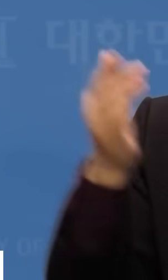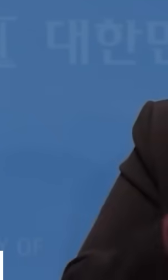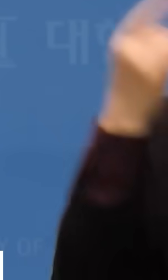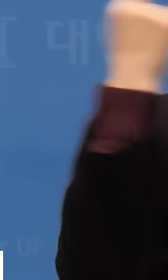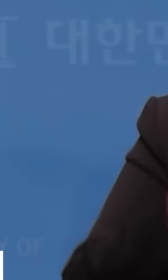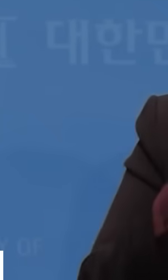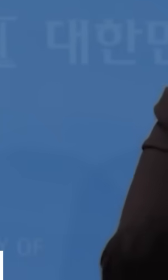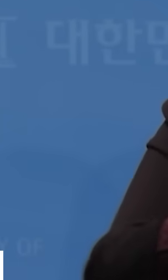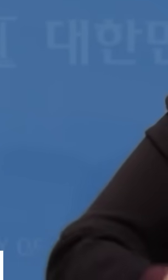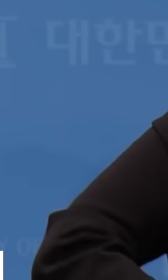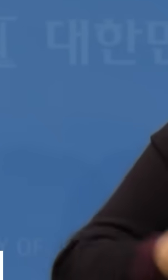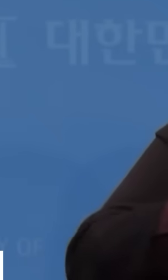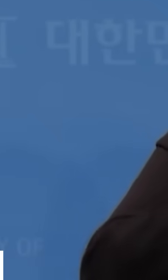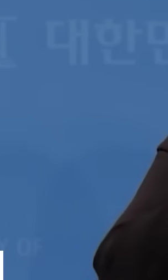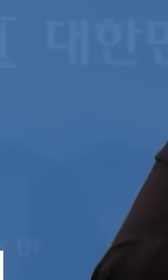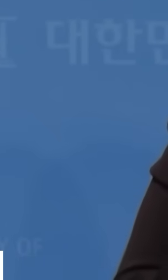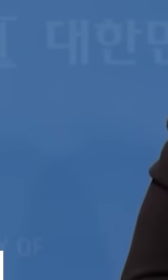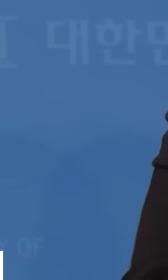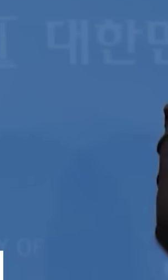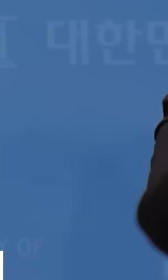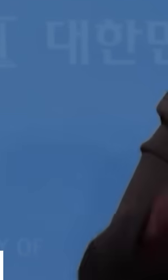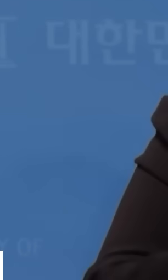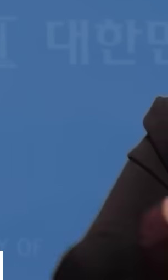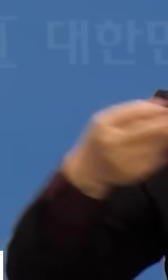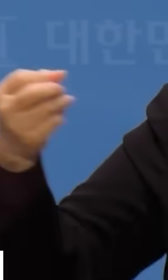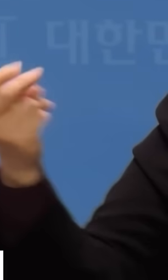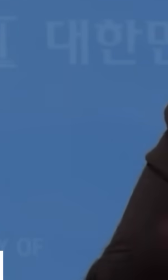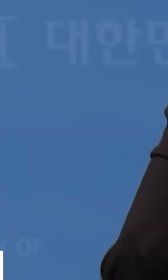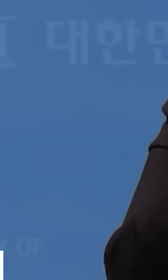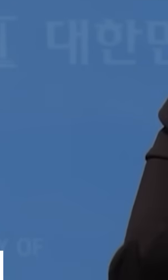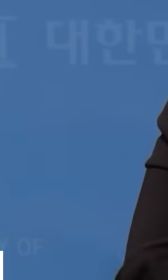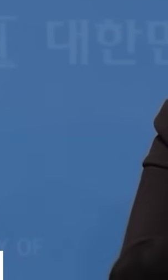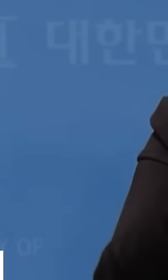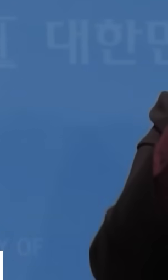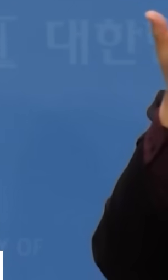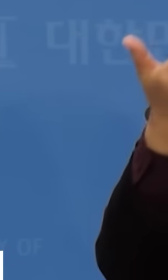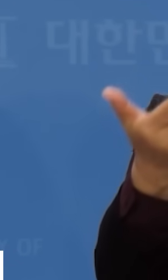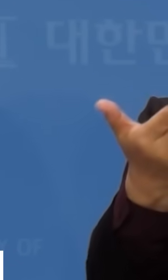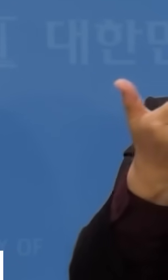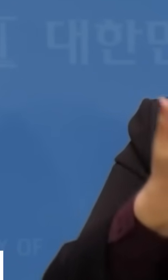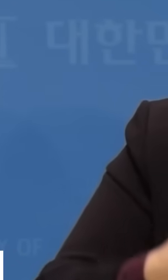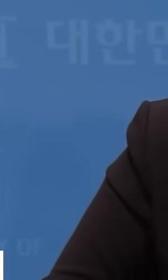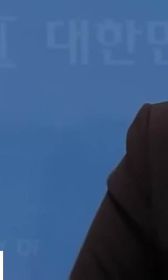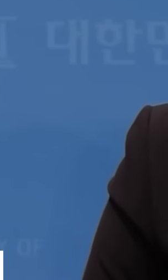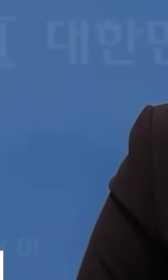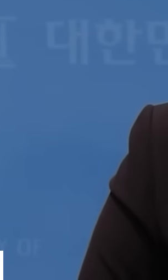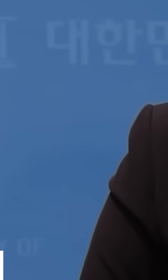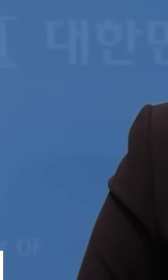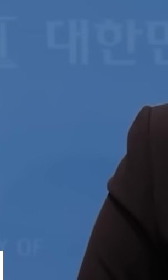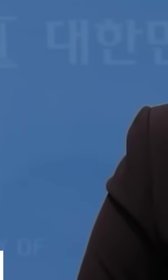제가 다시 한번 사과를 드리겠습니다.